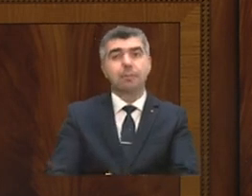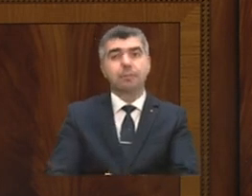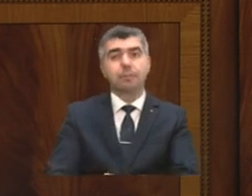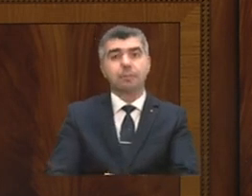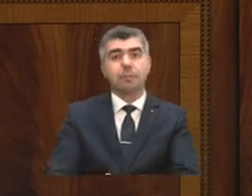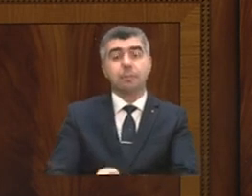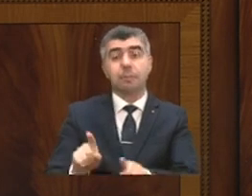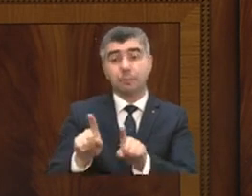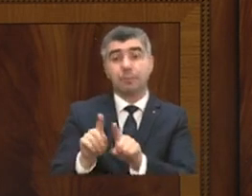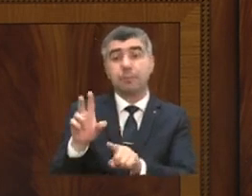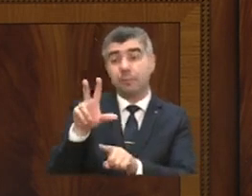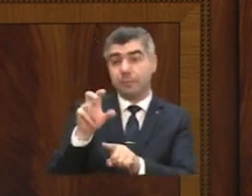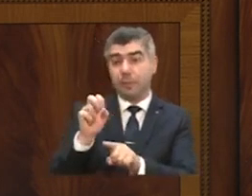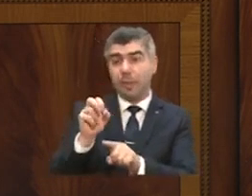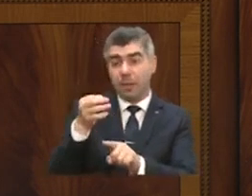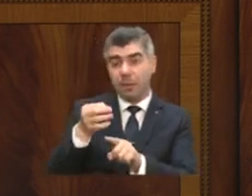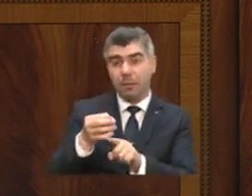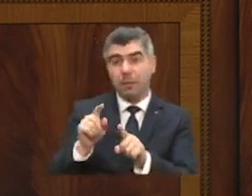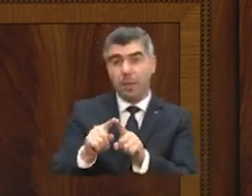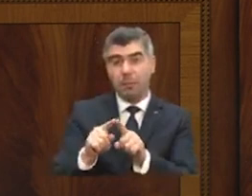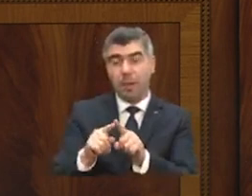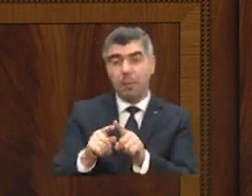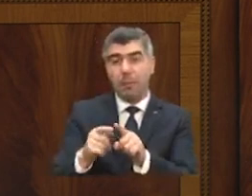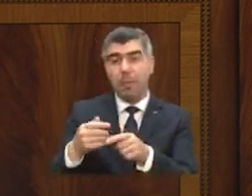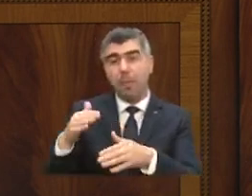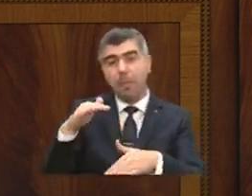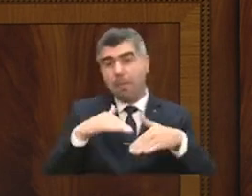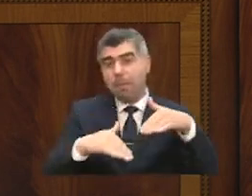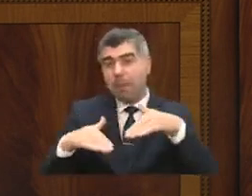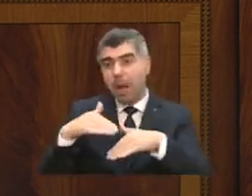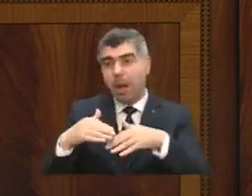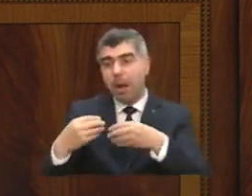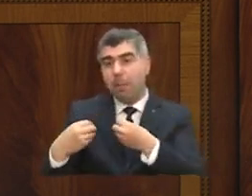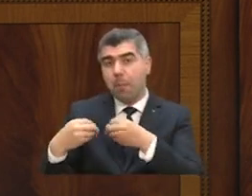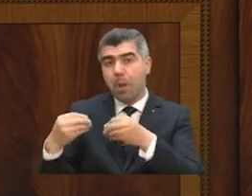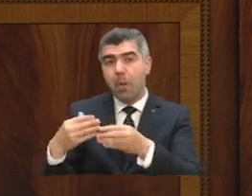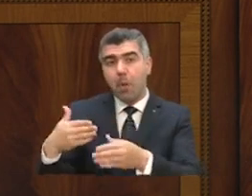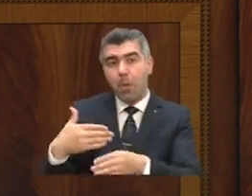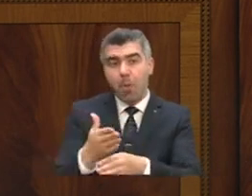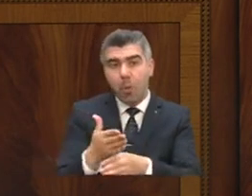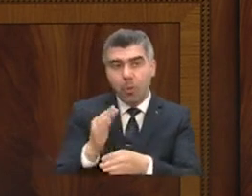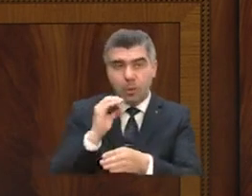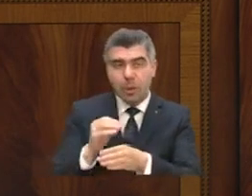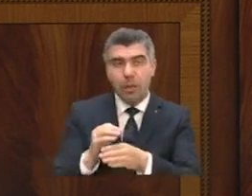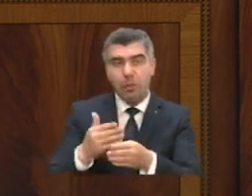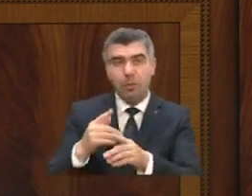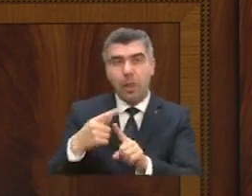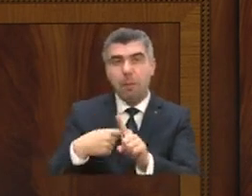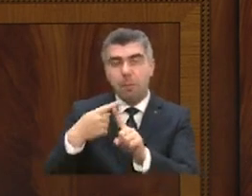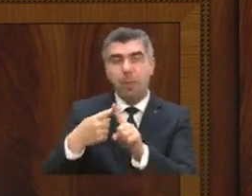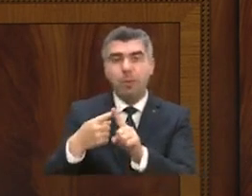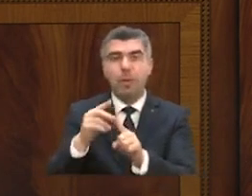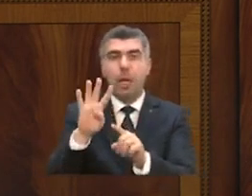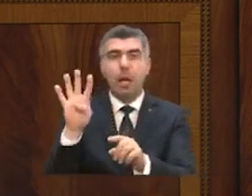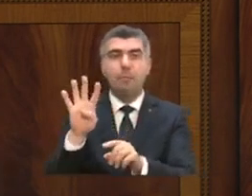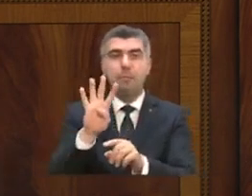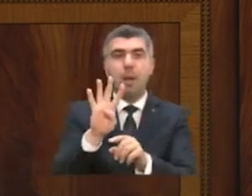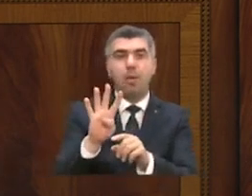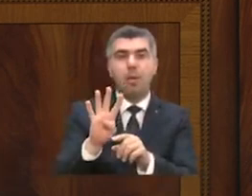كما عرفت صادرات المنتجات البحرية ارتفاعاً سواء من حيث القيمة زائد 44% أو من